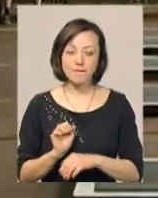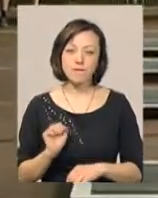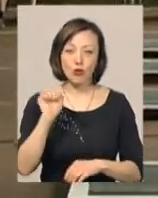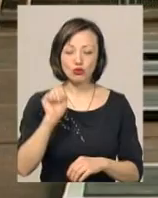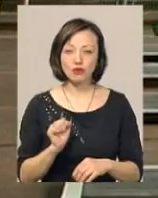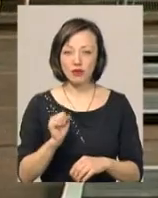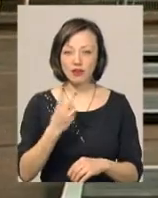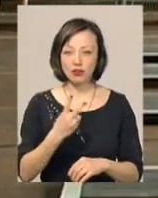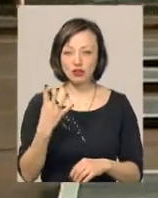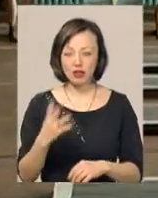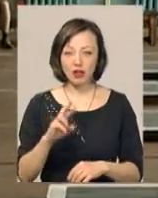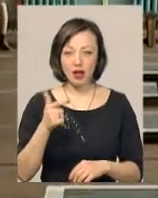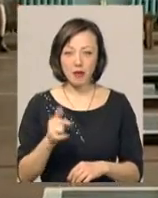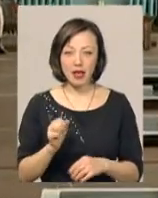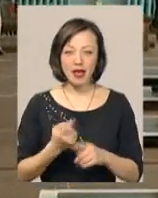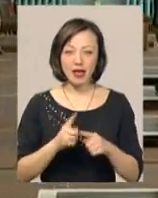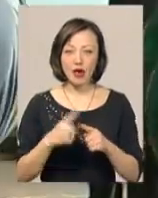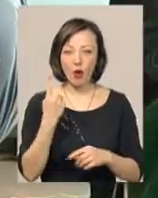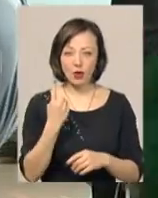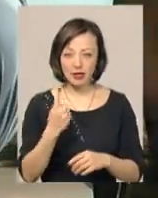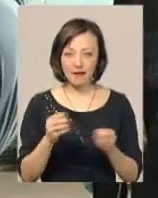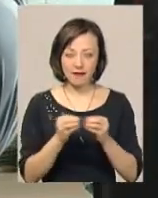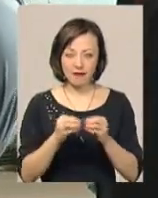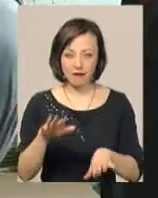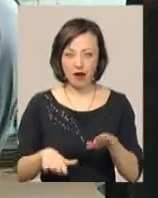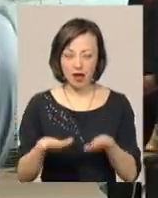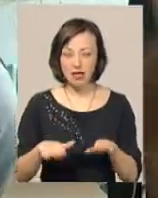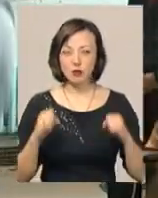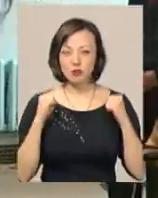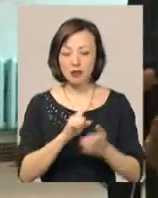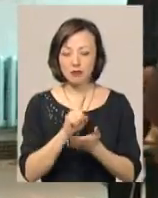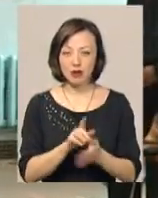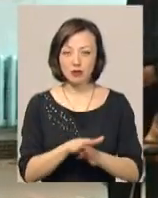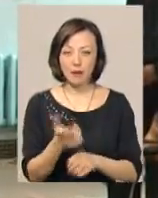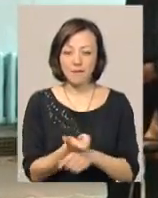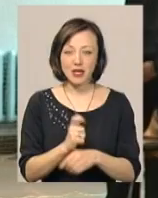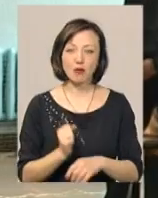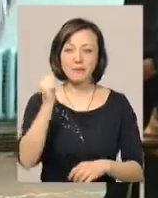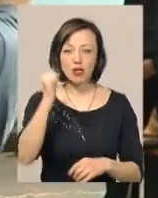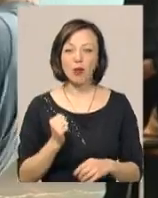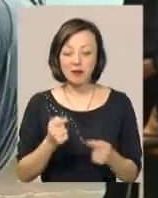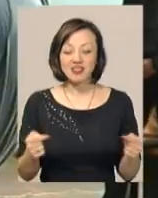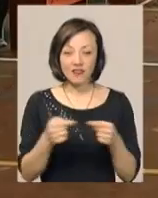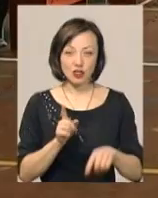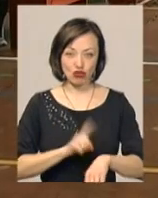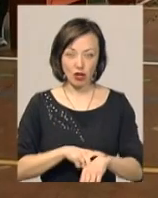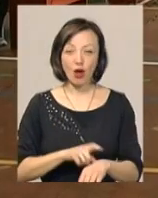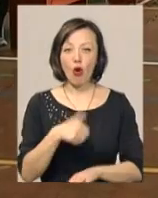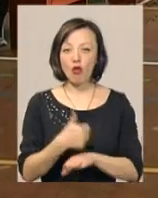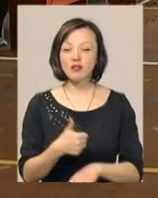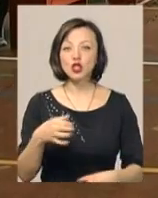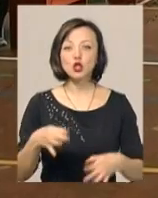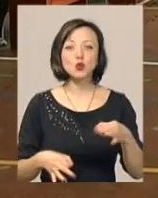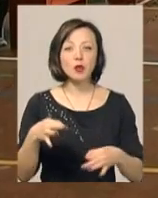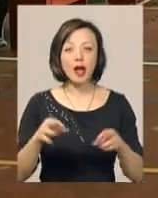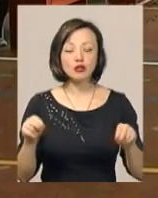2 гирями 24 кілограми кожна та ривка 1 гирею тієї ж ваги. Спортсмени мають здійснити якомога більше підйомів за визначений час. Головний суддя